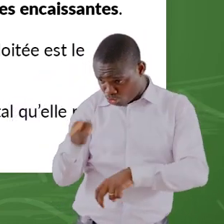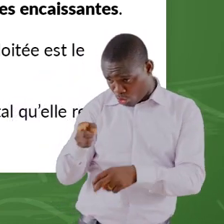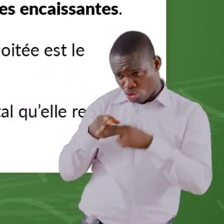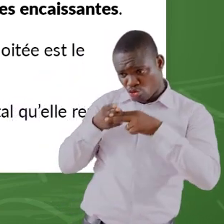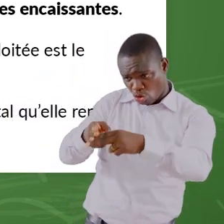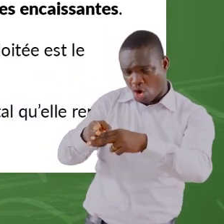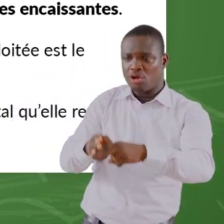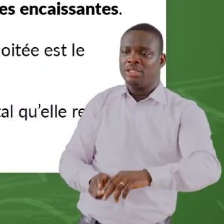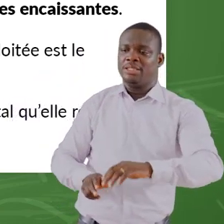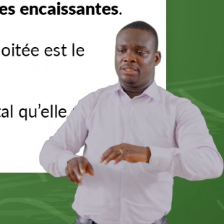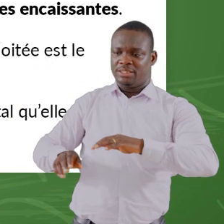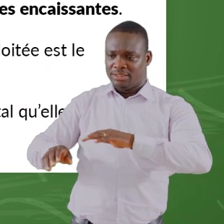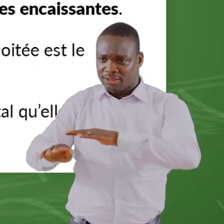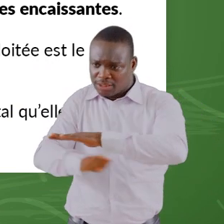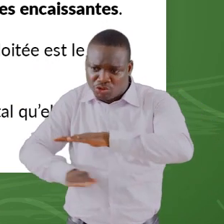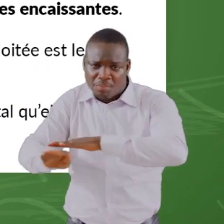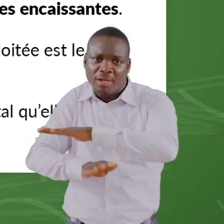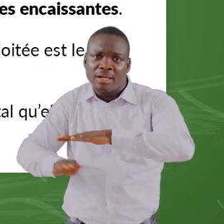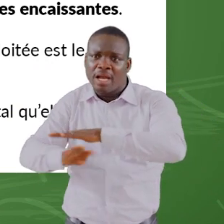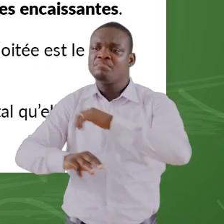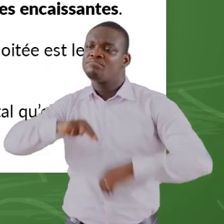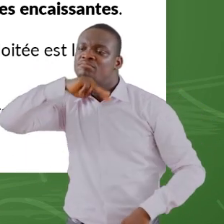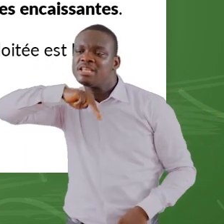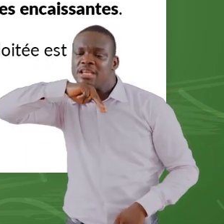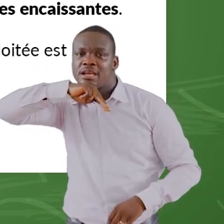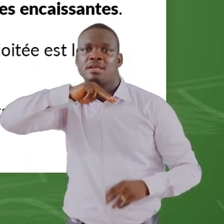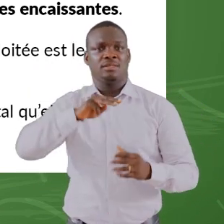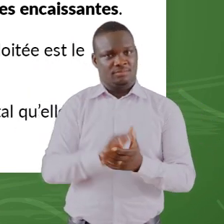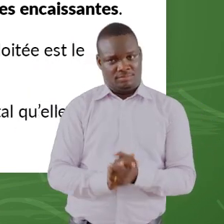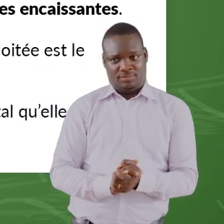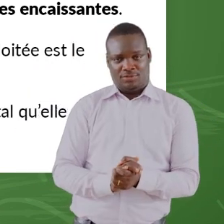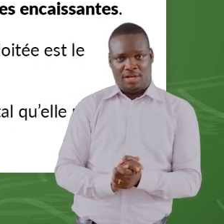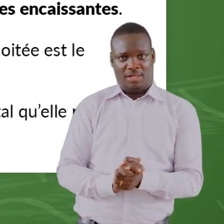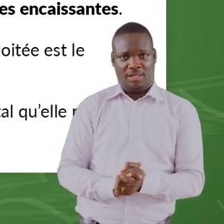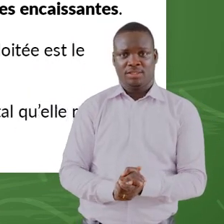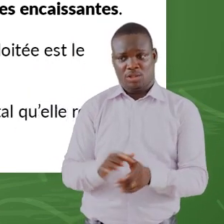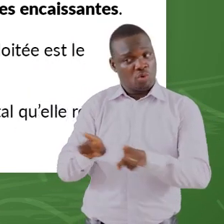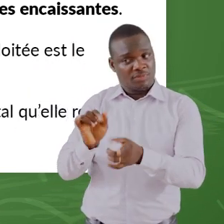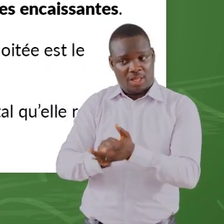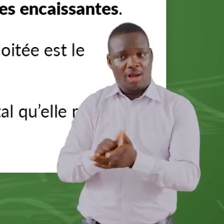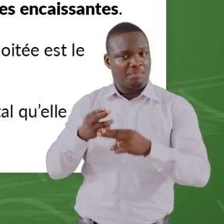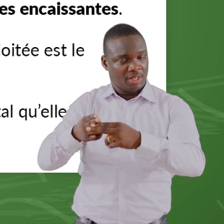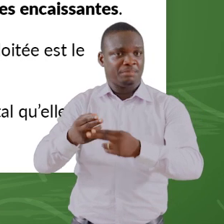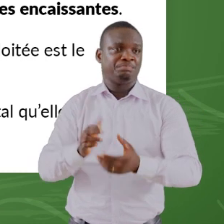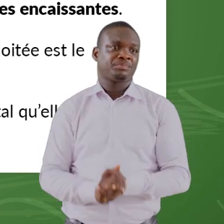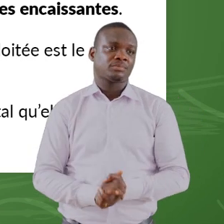exploitée est appelé un gîte minier ou un gisement minier.